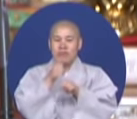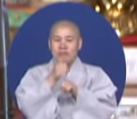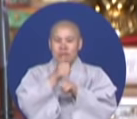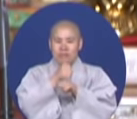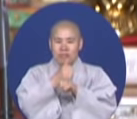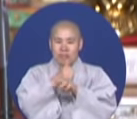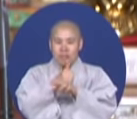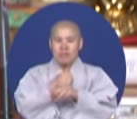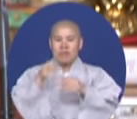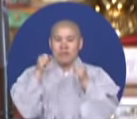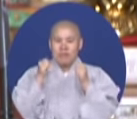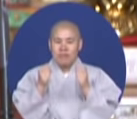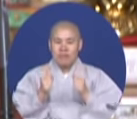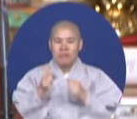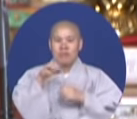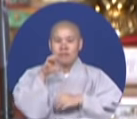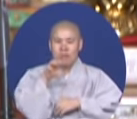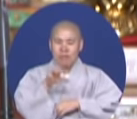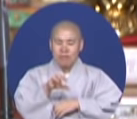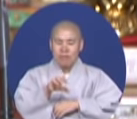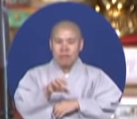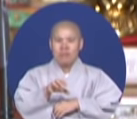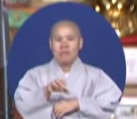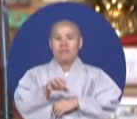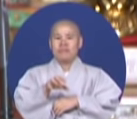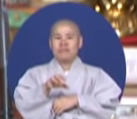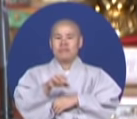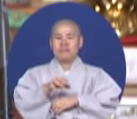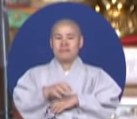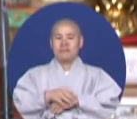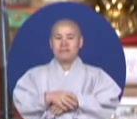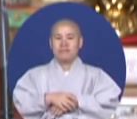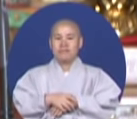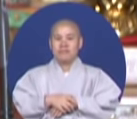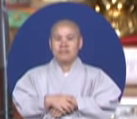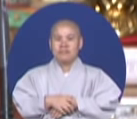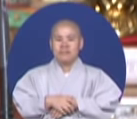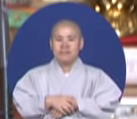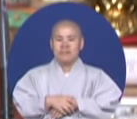관음도량이라 그러면 관세음보살님이 머무시는 도량을 관음도량이라고 그러고,